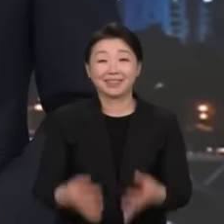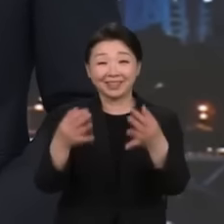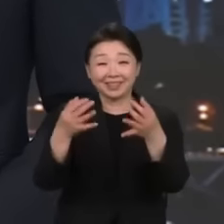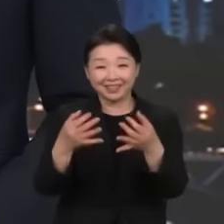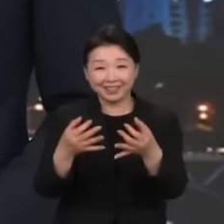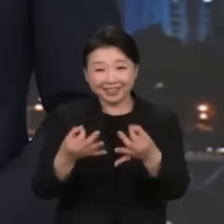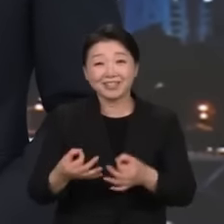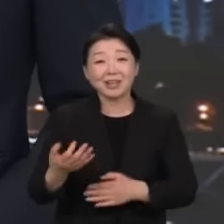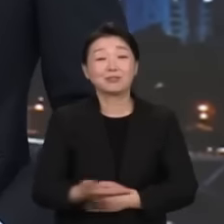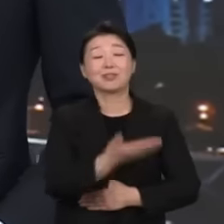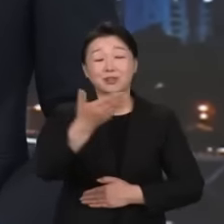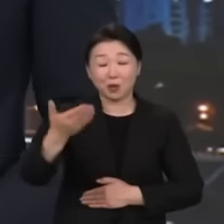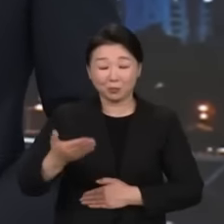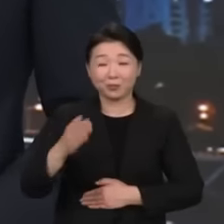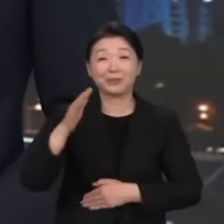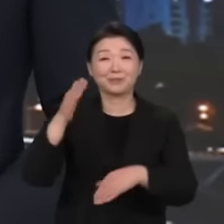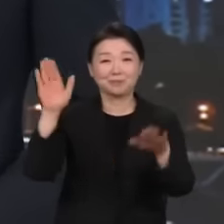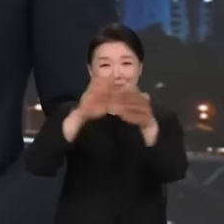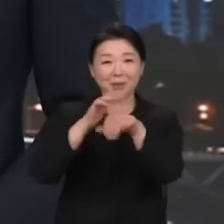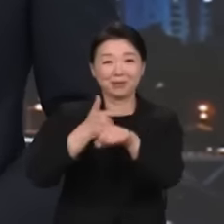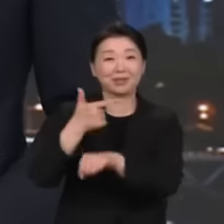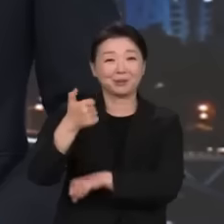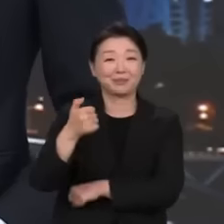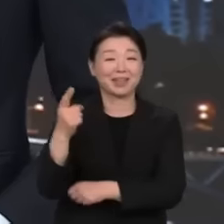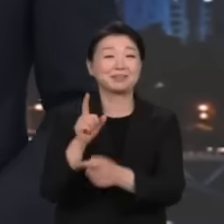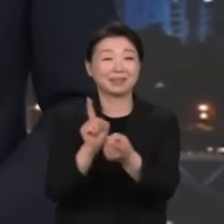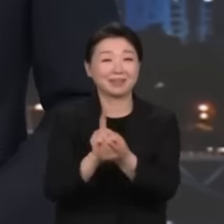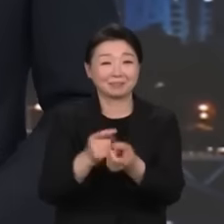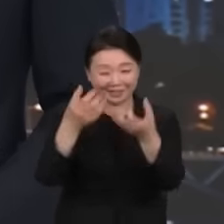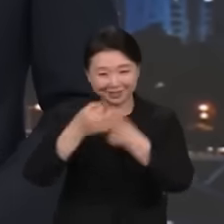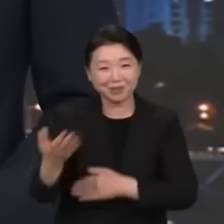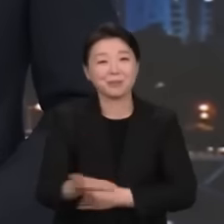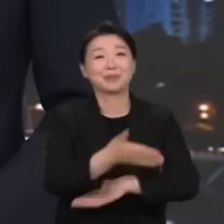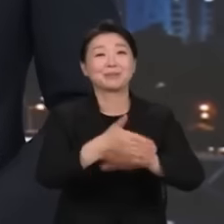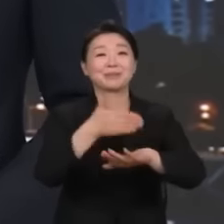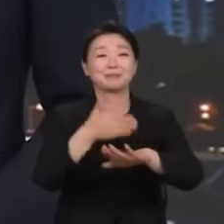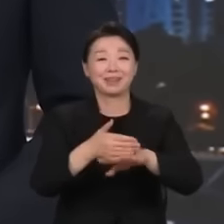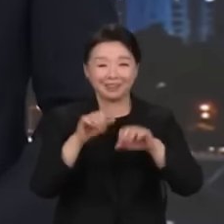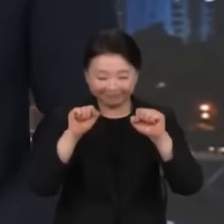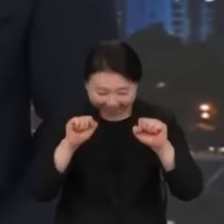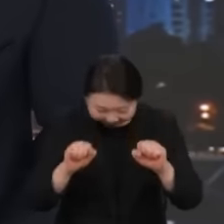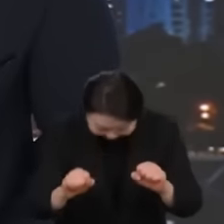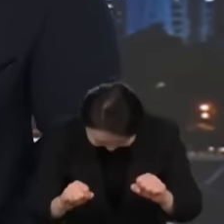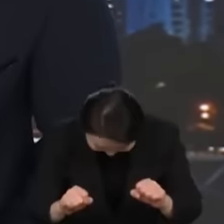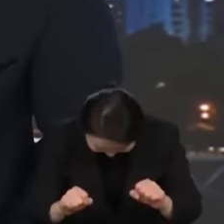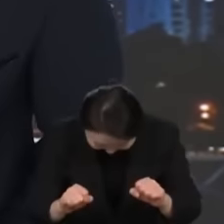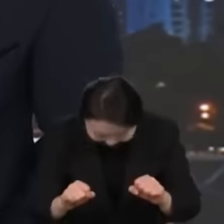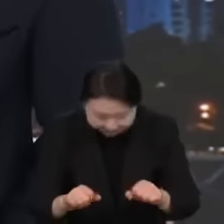저녁 6시 50분에 찾아뵙겠습니다. 네, 시청해주신 여러분 고맙습니다.